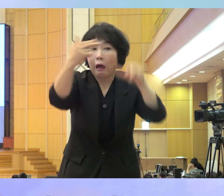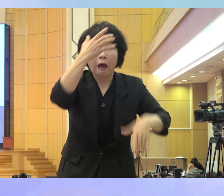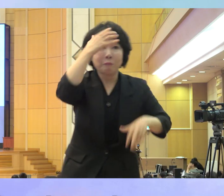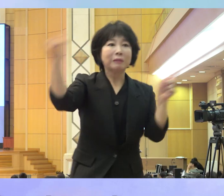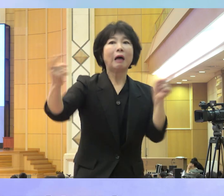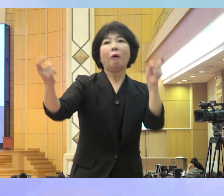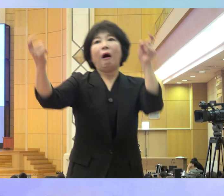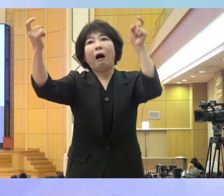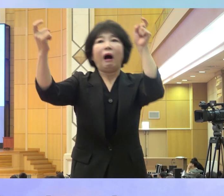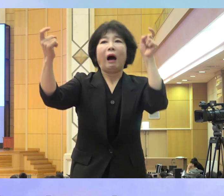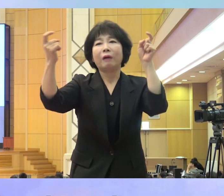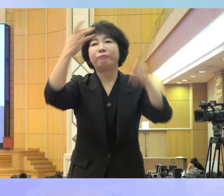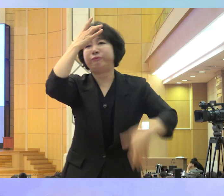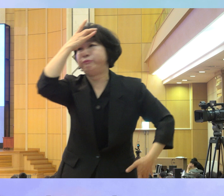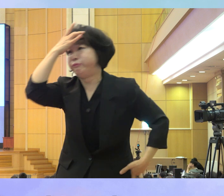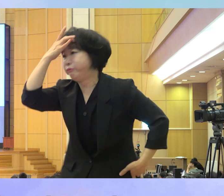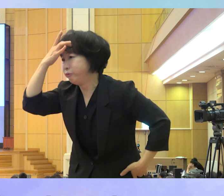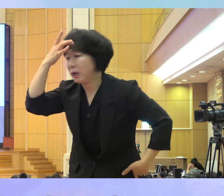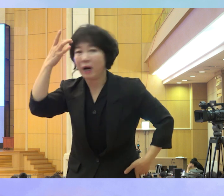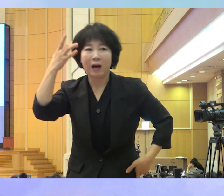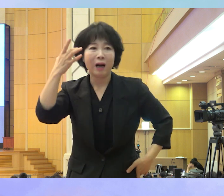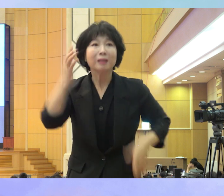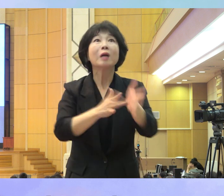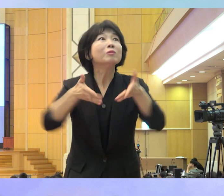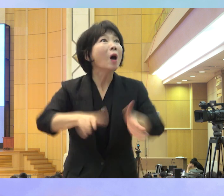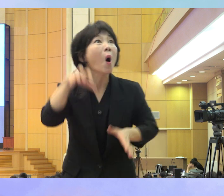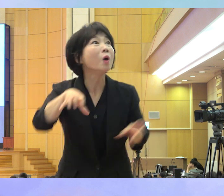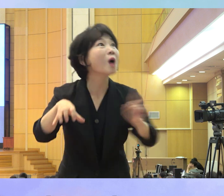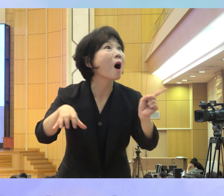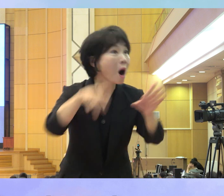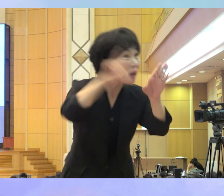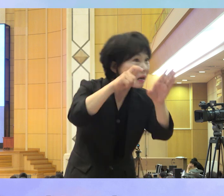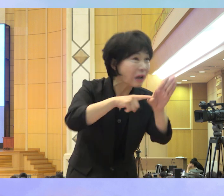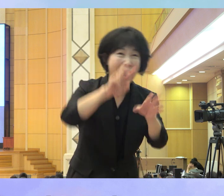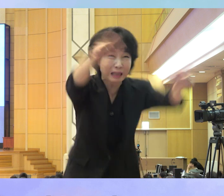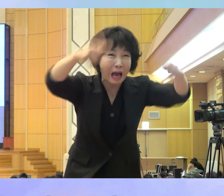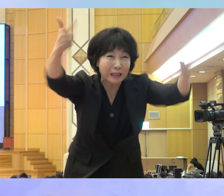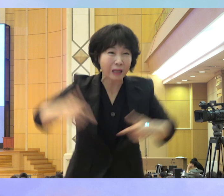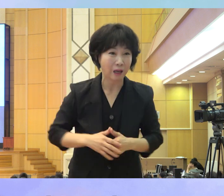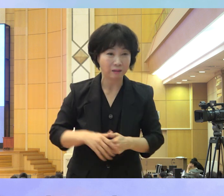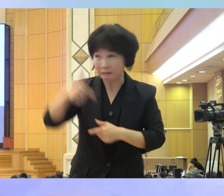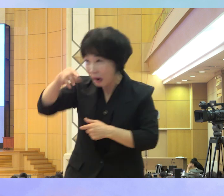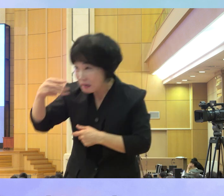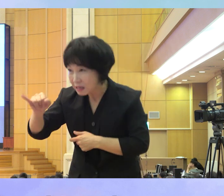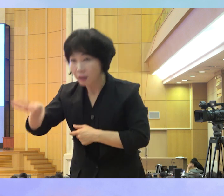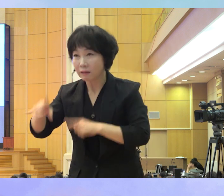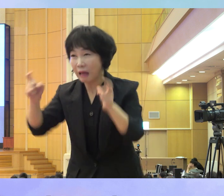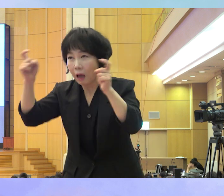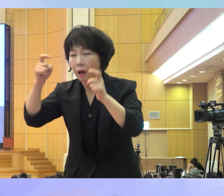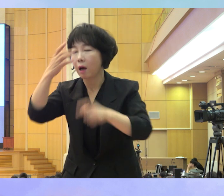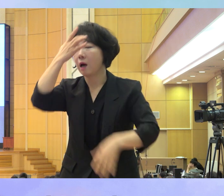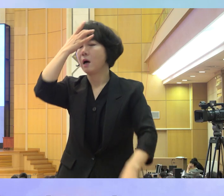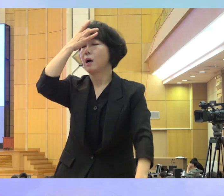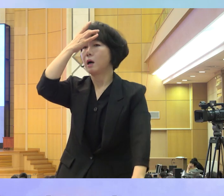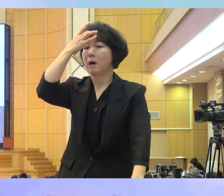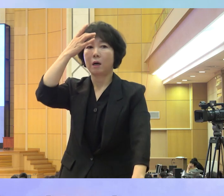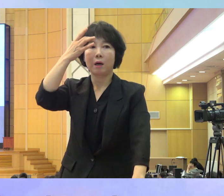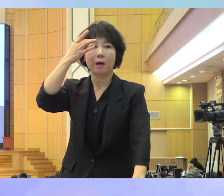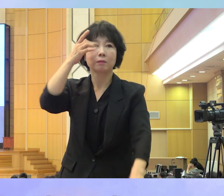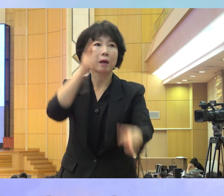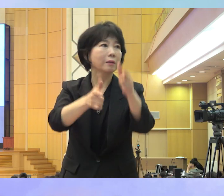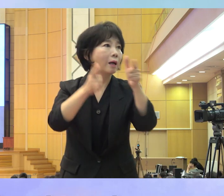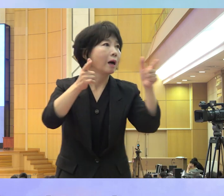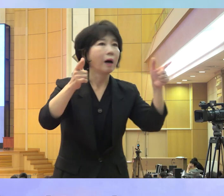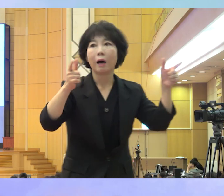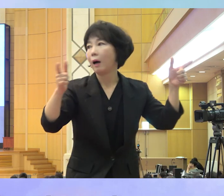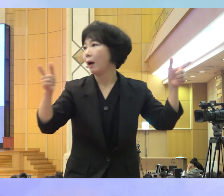나왔느니 아니면 베들레헴에서 나온다느니, 어디서 어떻게 갈릴리에서 나온 수가 있느냐니, 또는 뭐